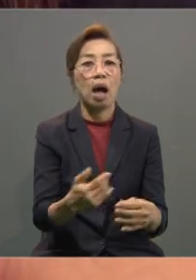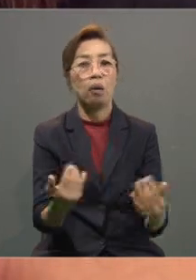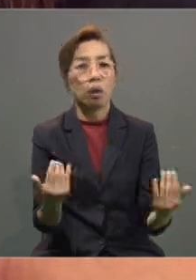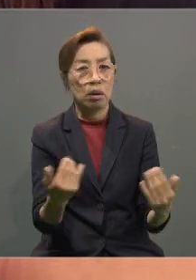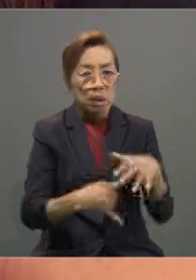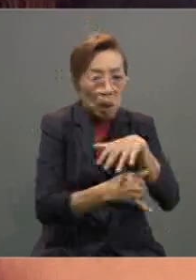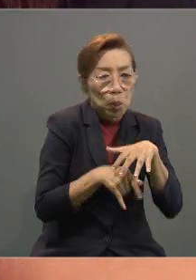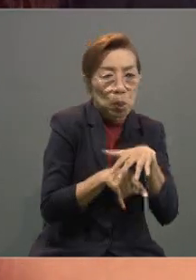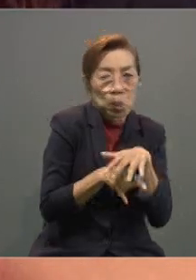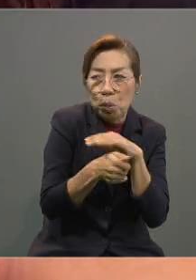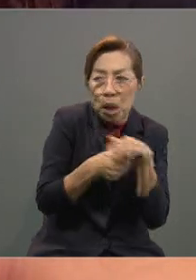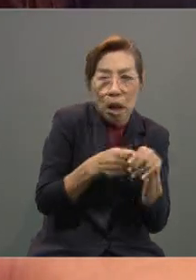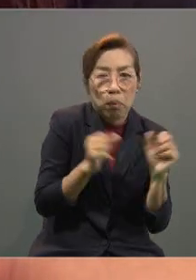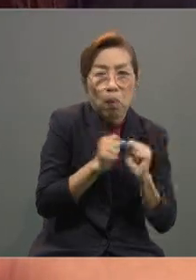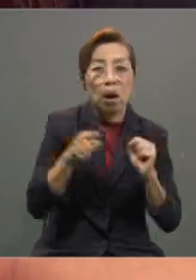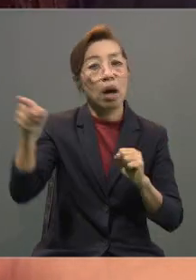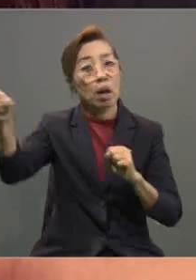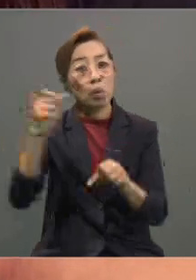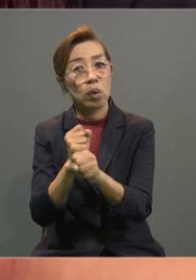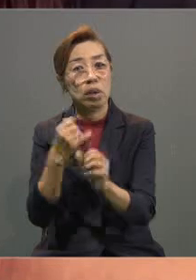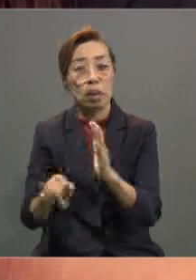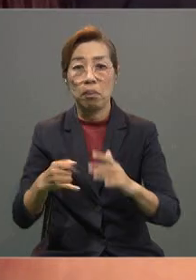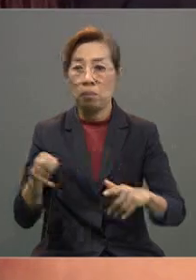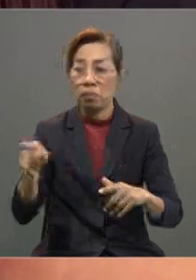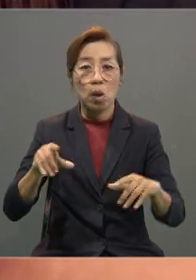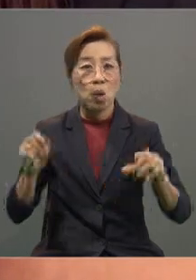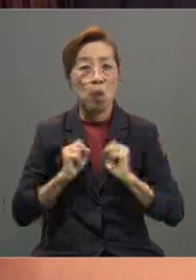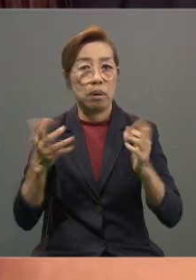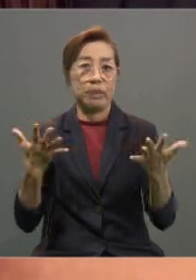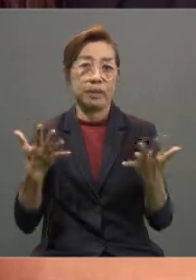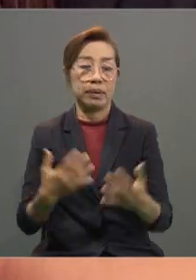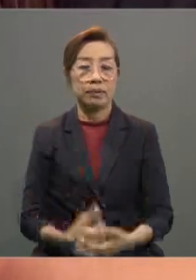ไอ้ผู้ไอ้ผู้ที่กระทำเนี่ยไม่มีความเกรงกลัวอะไรเลยนะครับ